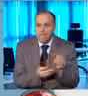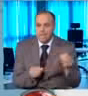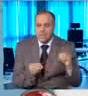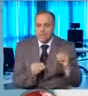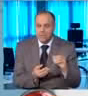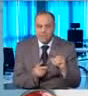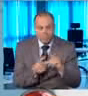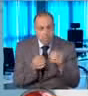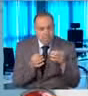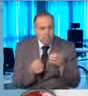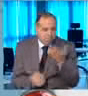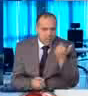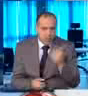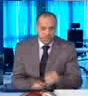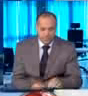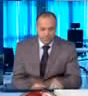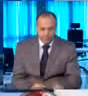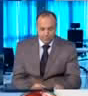من التفاصيل.